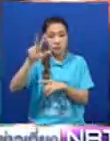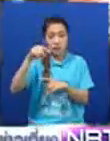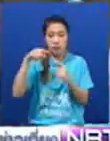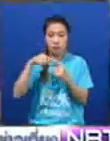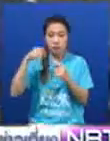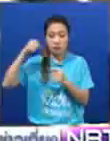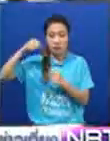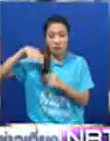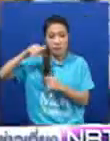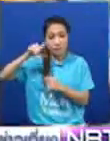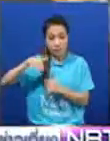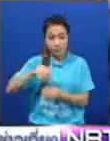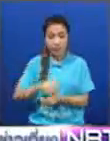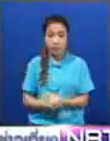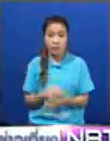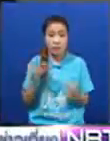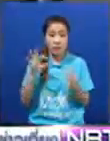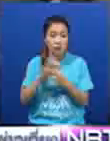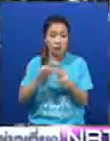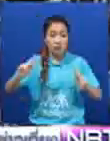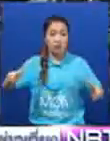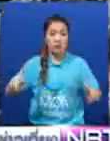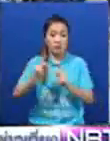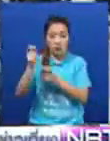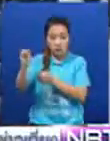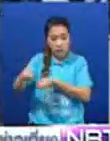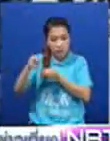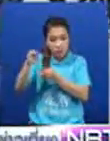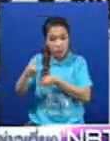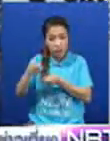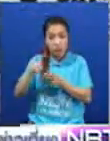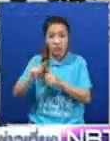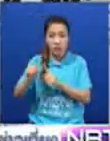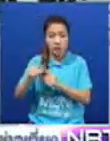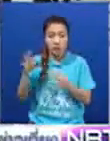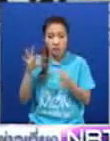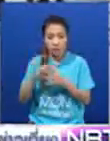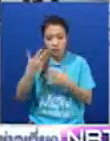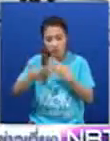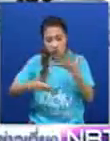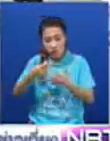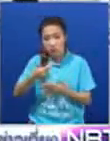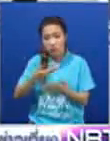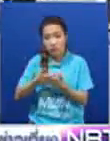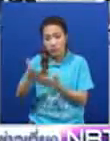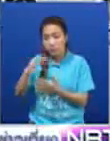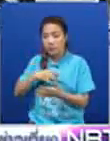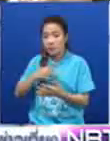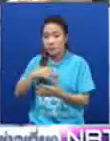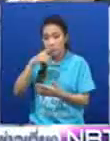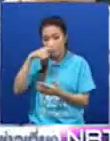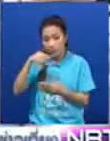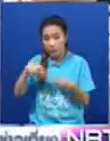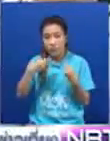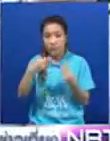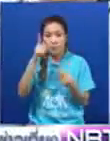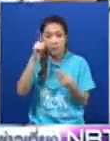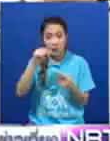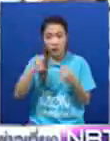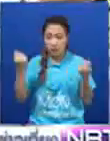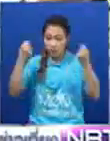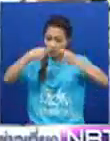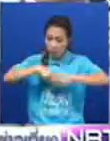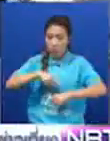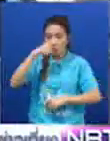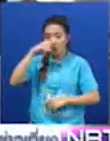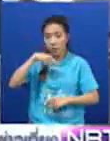อนส่วนกระทรวงเกษตรและสหกรณ์ค่ะรณรงค์เรื่องของการซื้อผ้าไหมให้แม่ในเดือนสิงหาคมและสวมใส่ผ้า